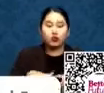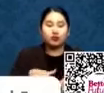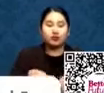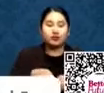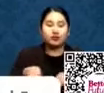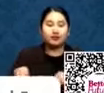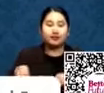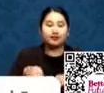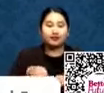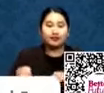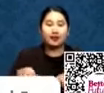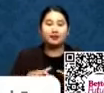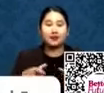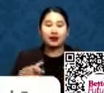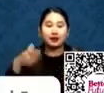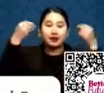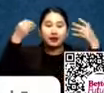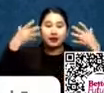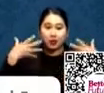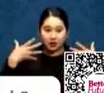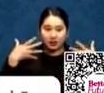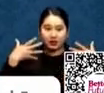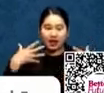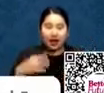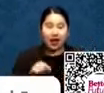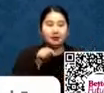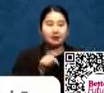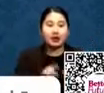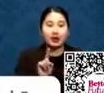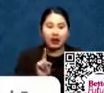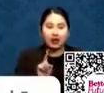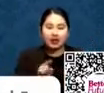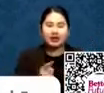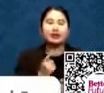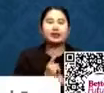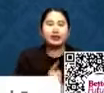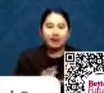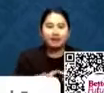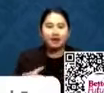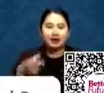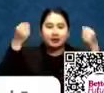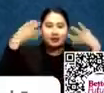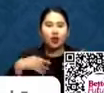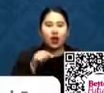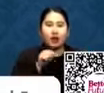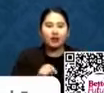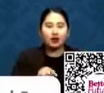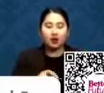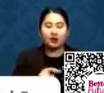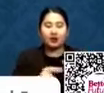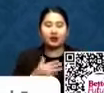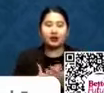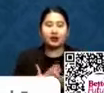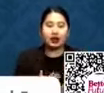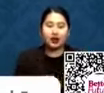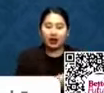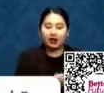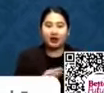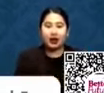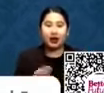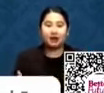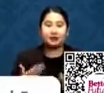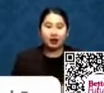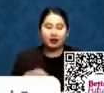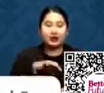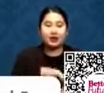เก่านะครับที่รัฐบาลที่ผ่านมามีการแจกเงินก็ทำการวิเคราะห์ทำการตรวจดูว่าจะมีคนมาใช้สิทธิ์กี่คนนะฮะ